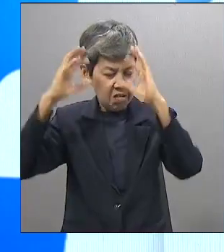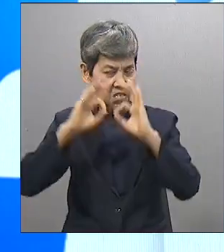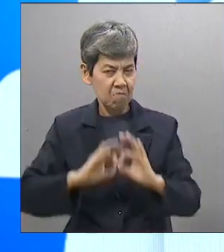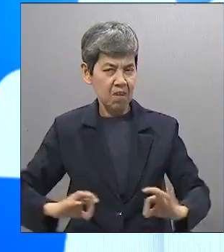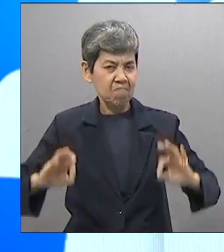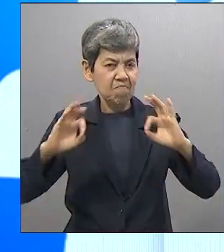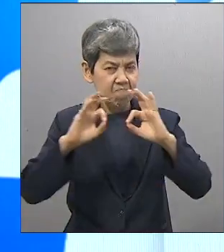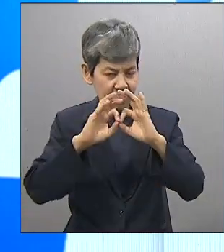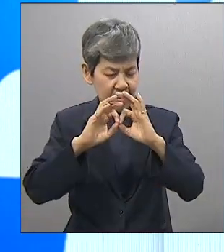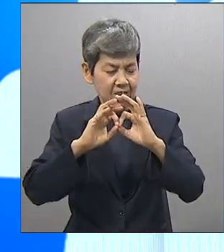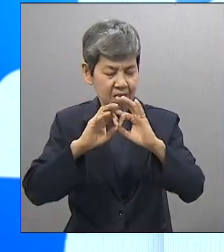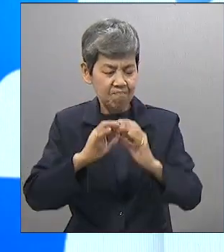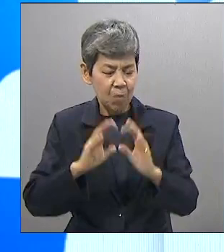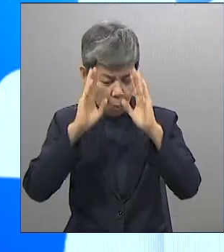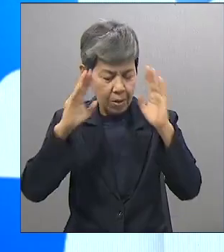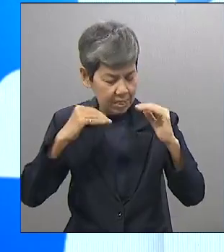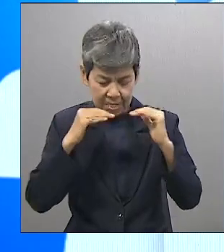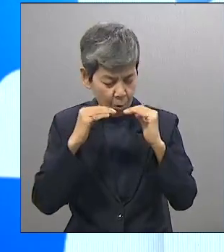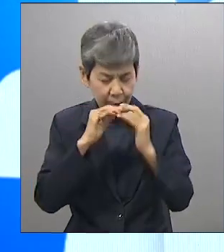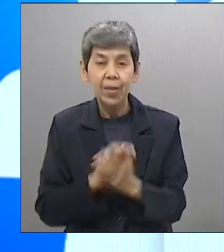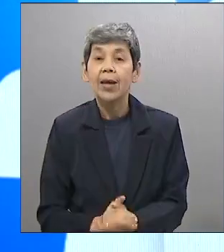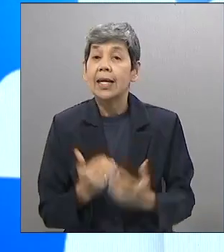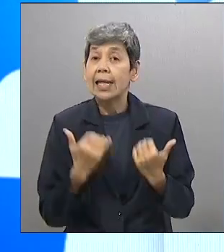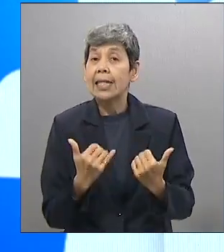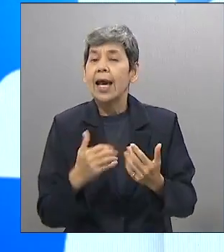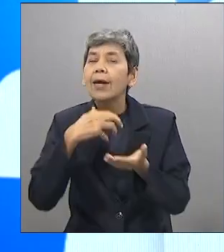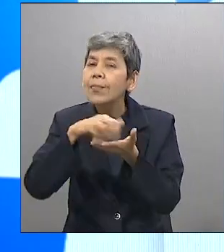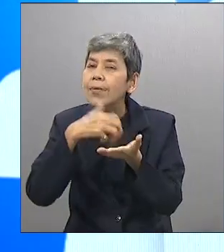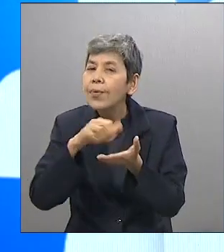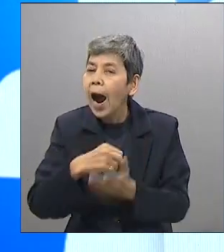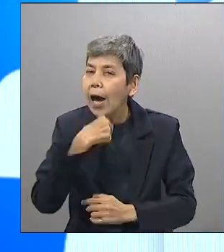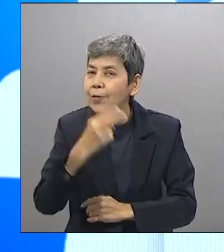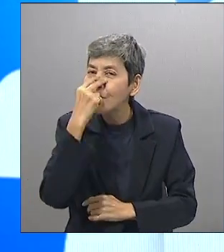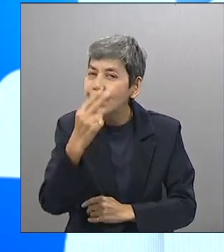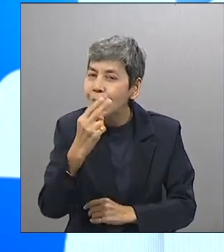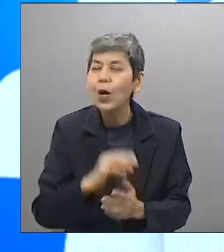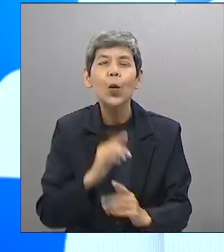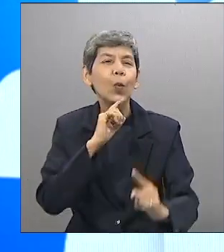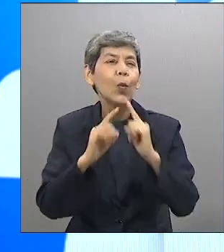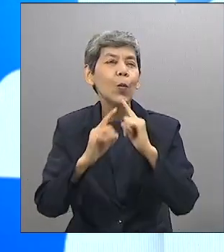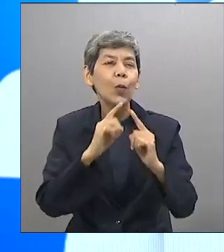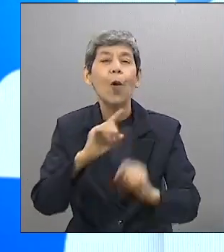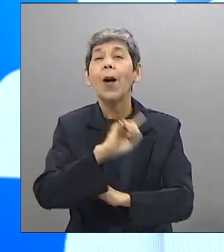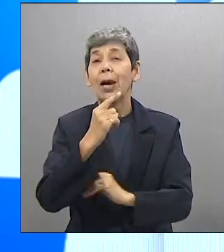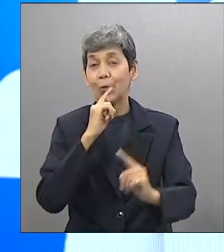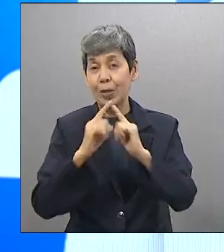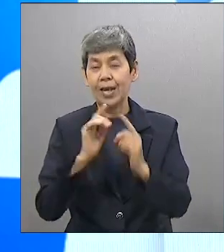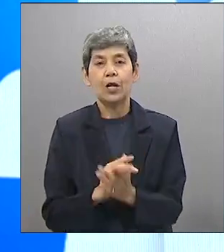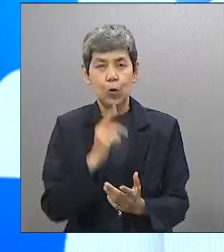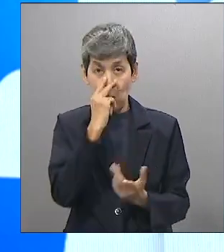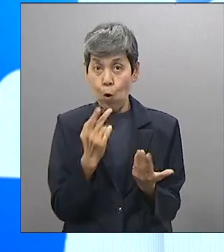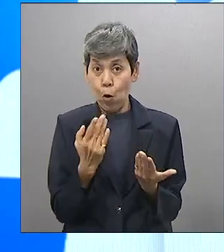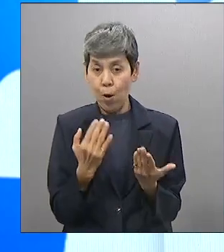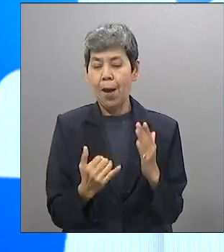เท่ากันกับความรู้นั่นเองนะคะและทั้งหมดนี้คะกคือเรองราวดีๆที่เกิดขึ้นในช่งคุยกันวันใหม่วัี้ค่ะอีสขรู้